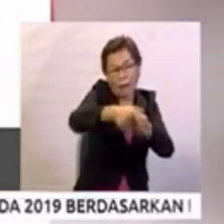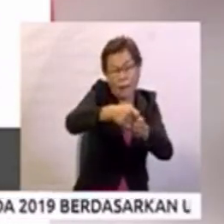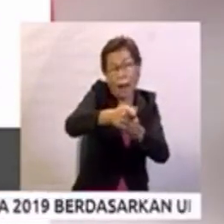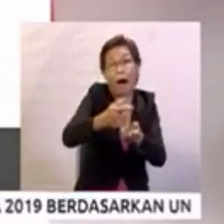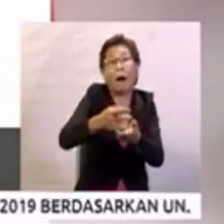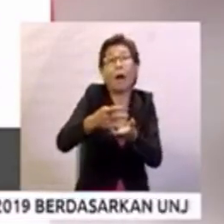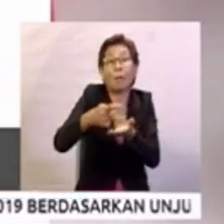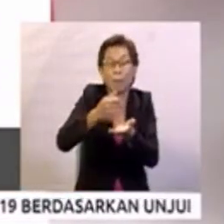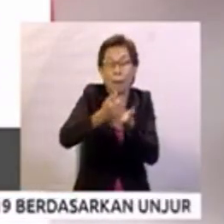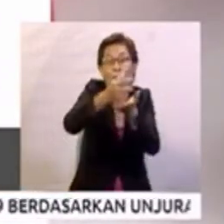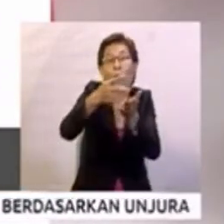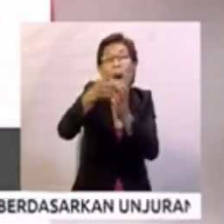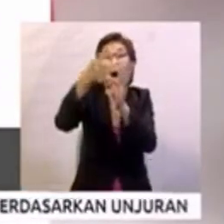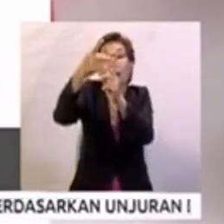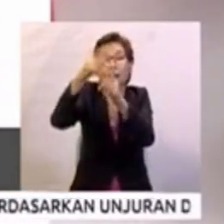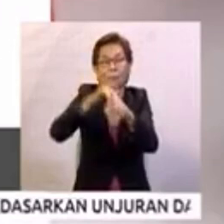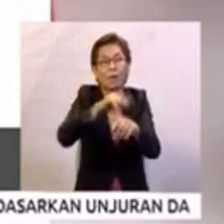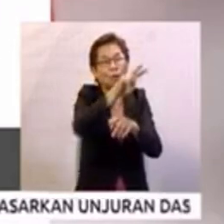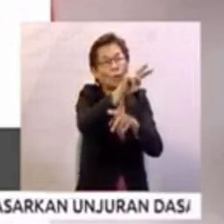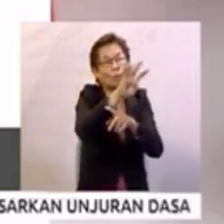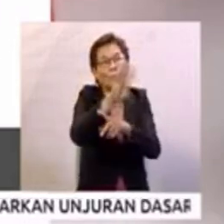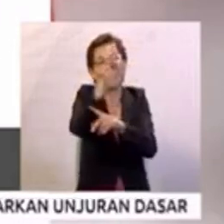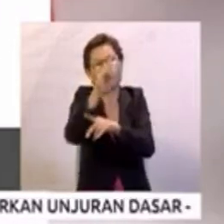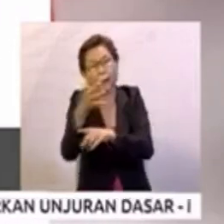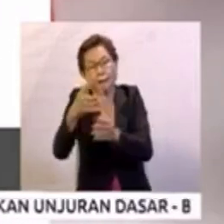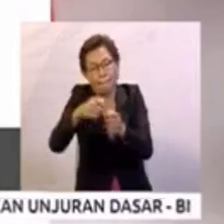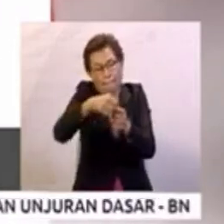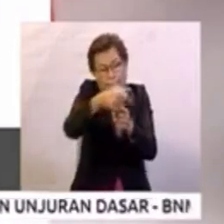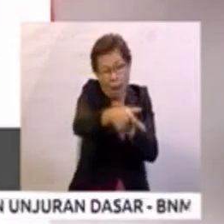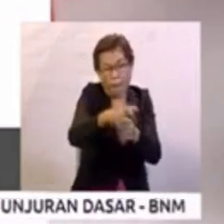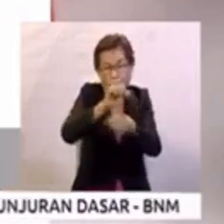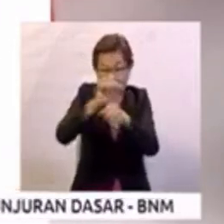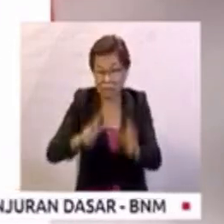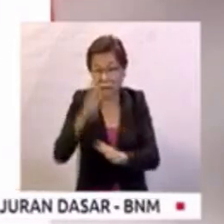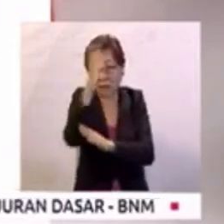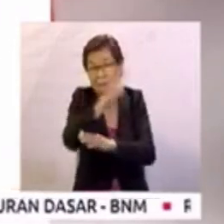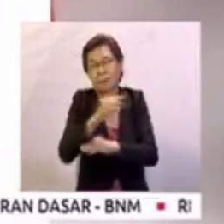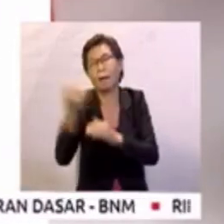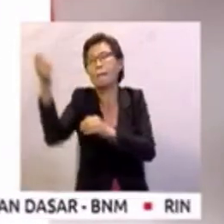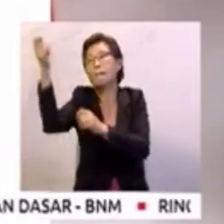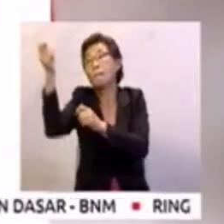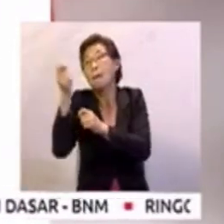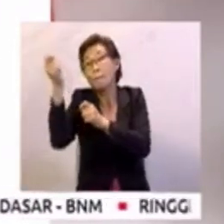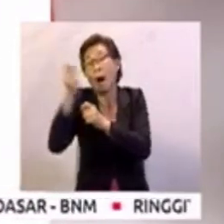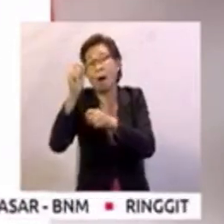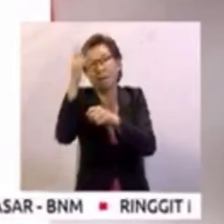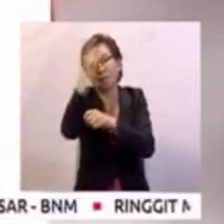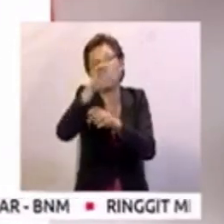kewangan itu akan dilakukan pada 24 Mei ini. Bayaran kepada penjawat awam dan pesara kerajaan itu